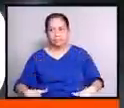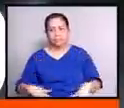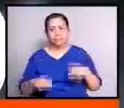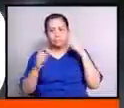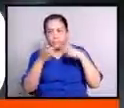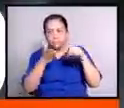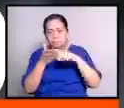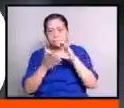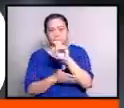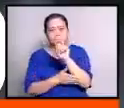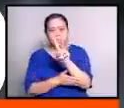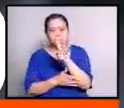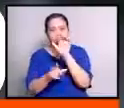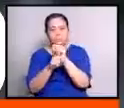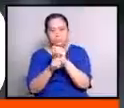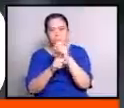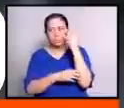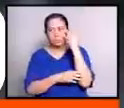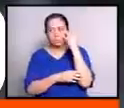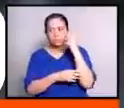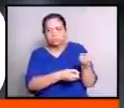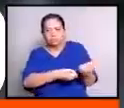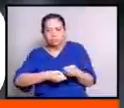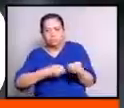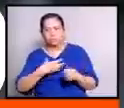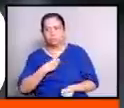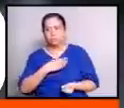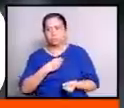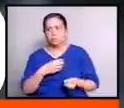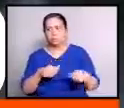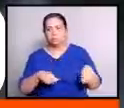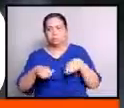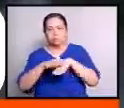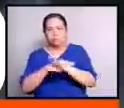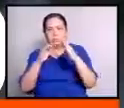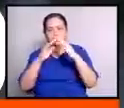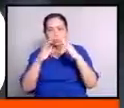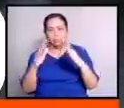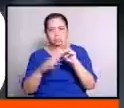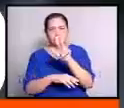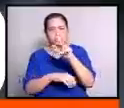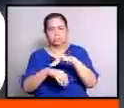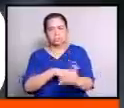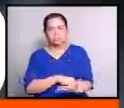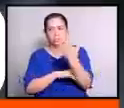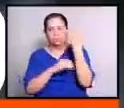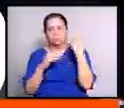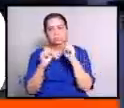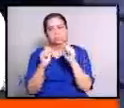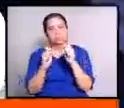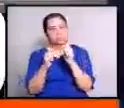pagsusuri rin ng CCTV, nakunan si Morpus na may hinihilang puting sako papasok ng kanyang bahay alas 3 ng madaling araw noong